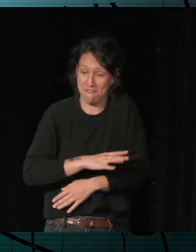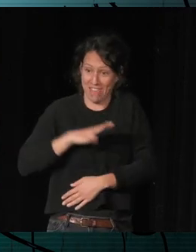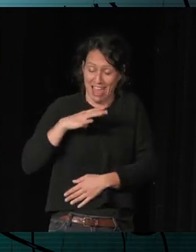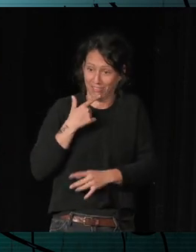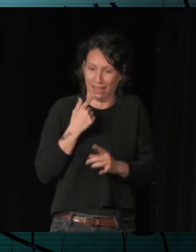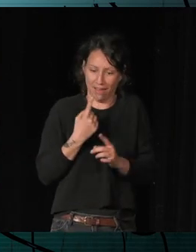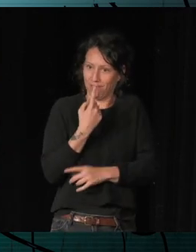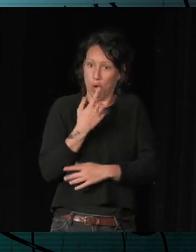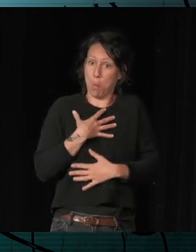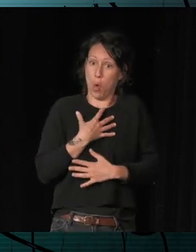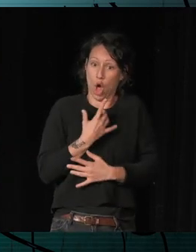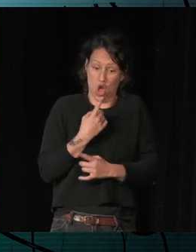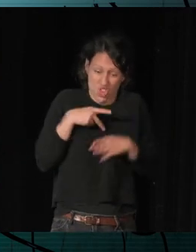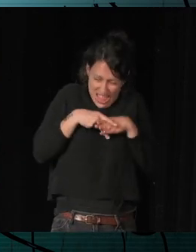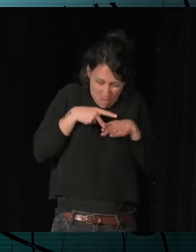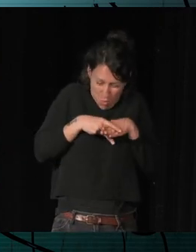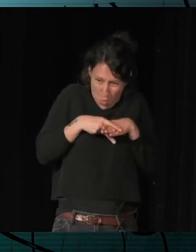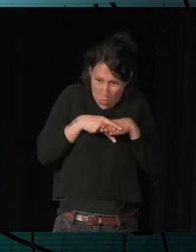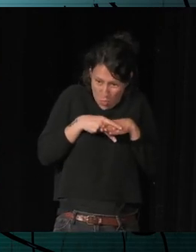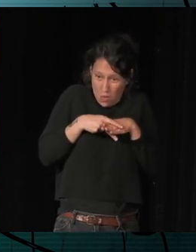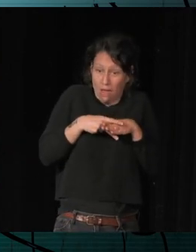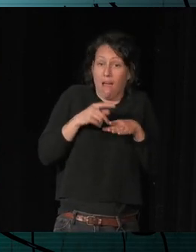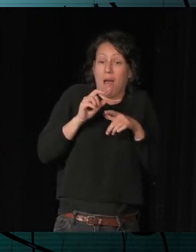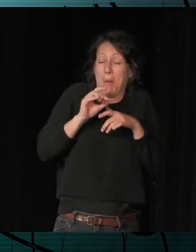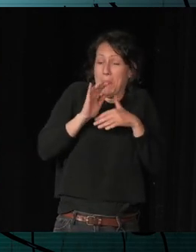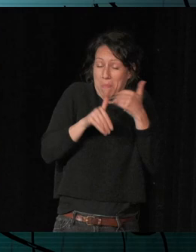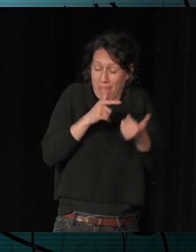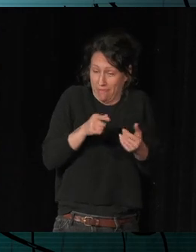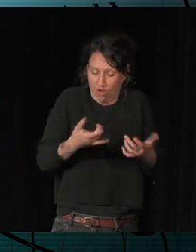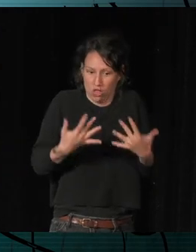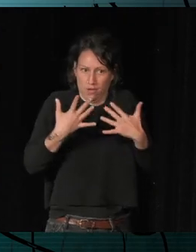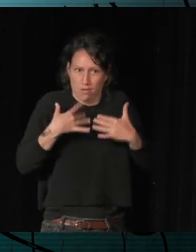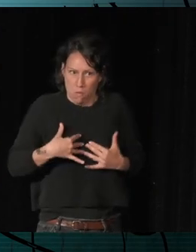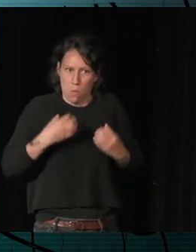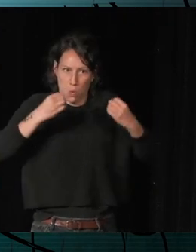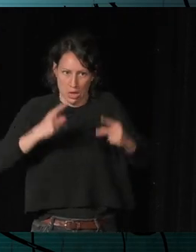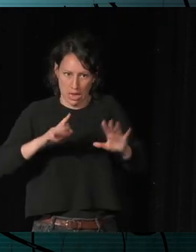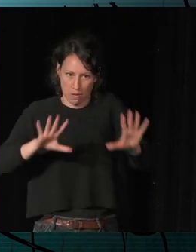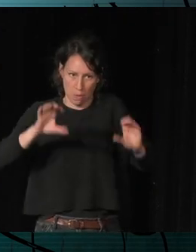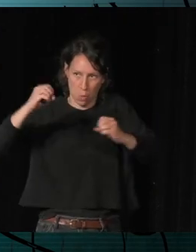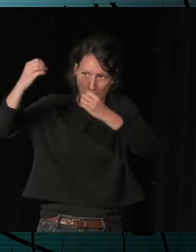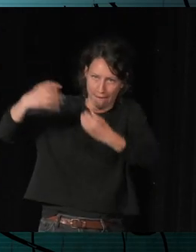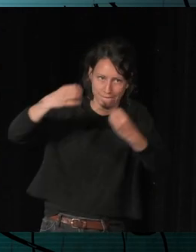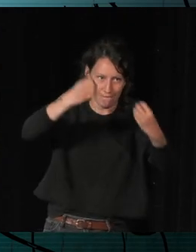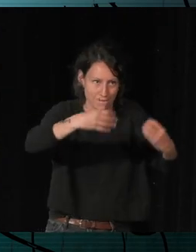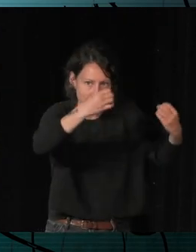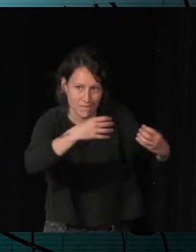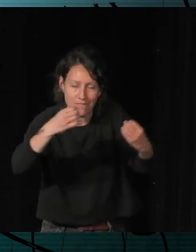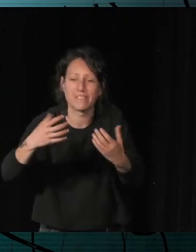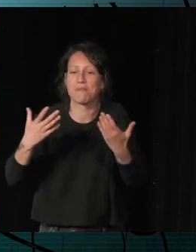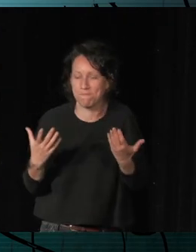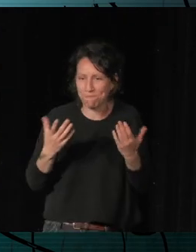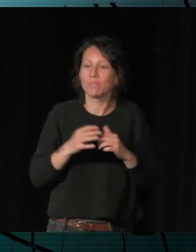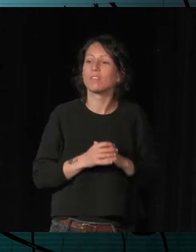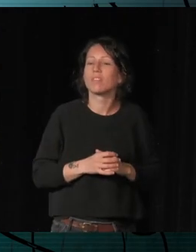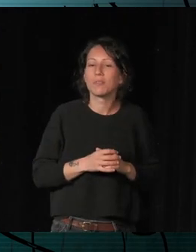m'être dit voilà on va faire peur sur ce que le joueur fait c'est-à-dire jouer avant après bien sûr d'aller faire peur avec des histoires sordides avec